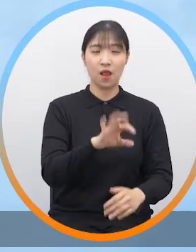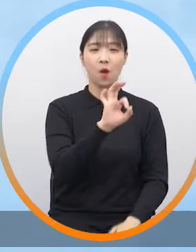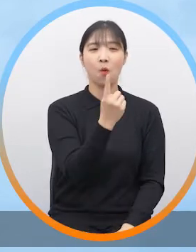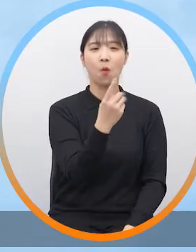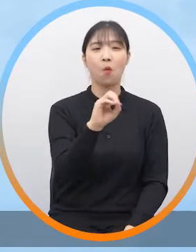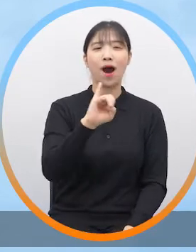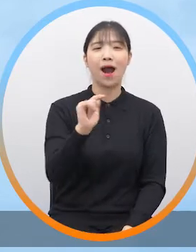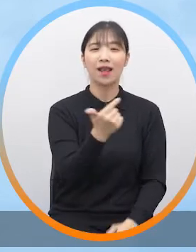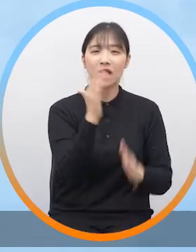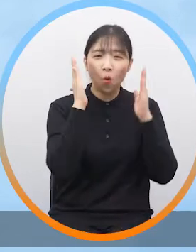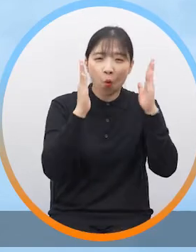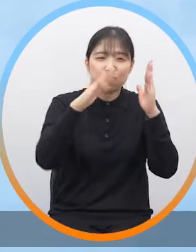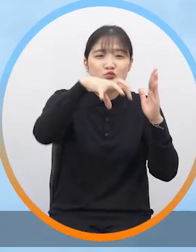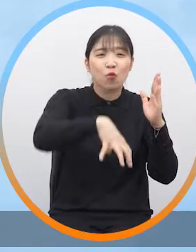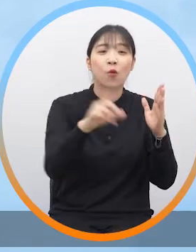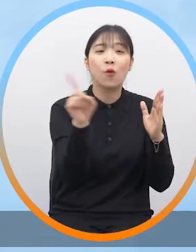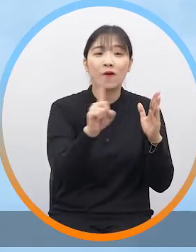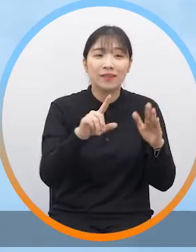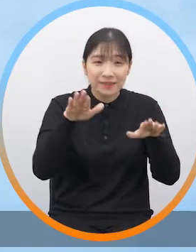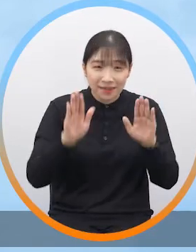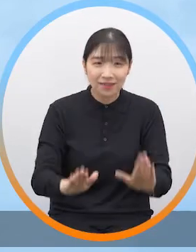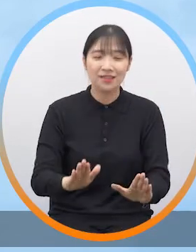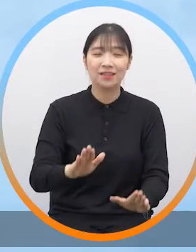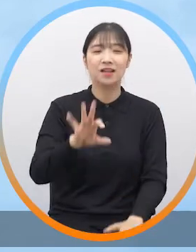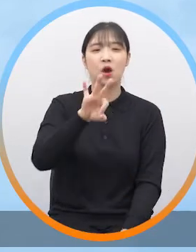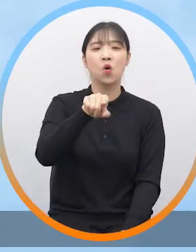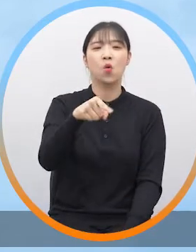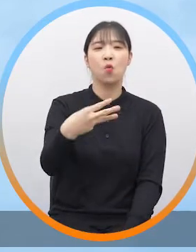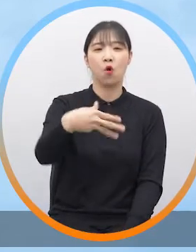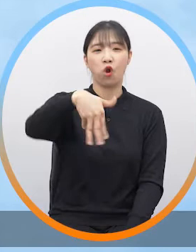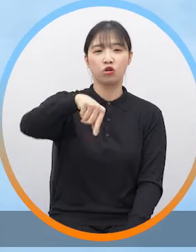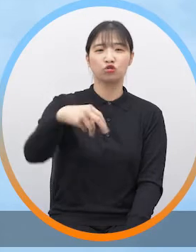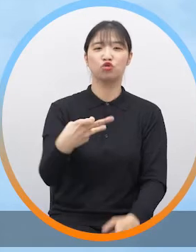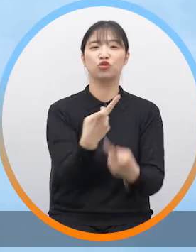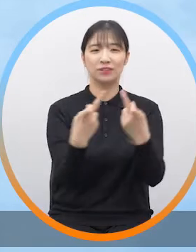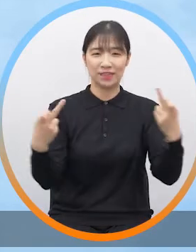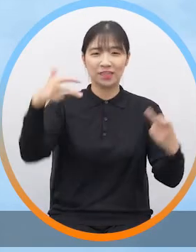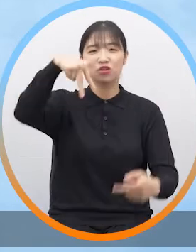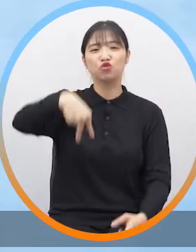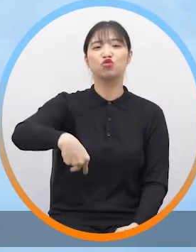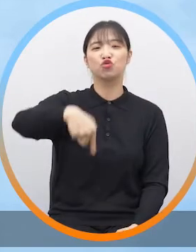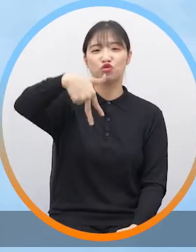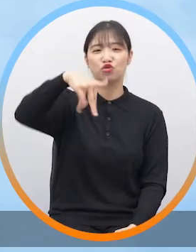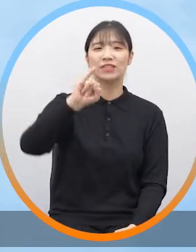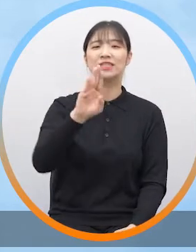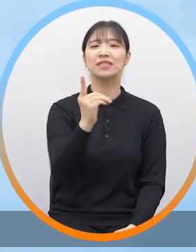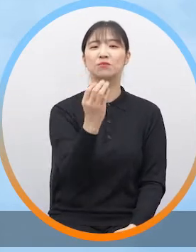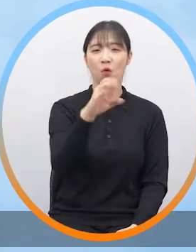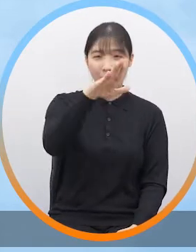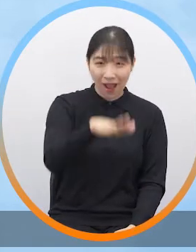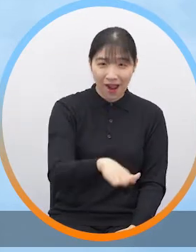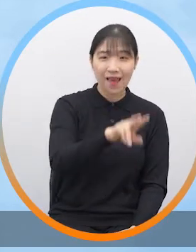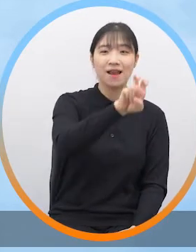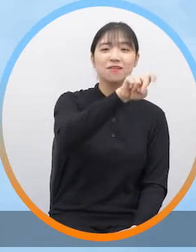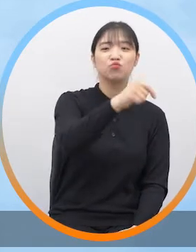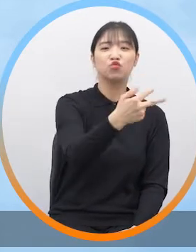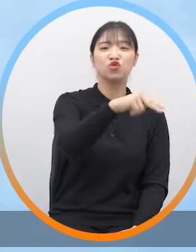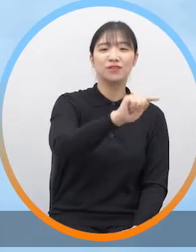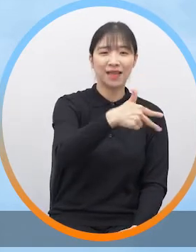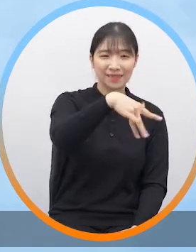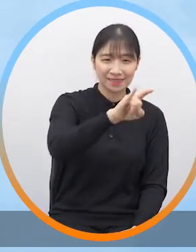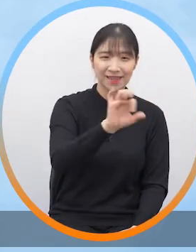왕인이 공부를 했다고 하는 곳이 현재 월출산 주지봉 아래에 문산제와 양사제라는 곳이